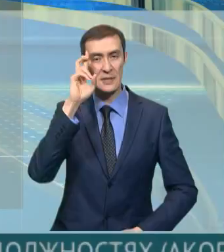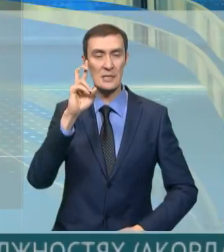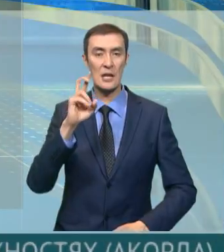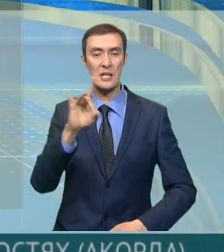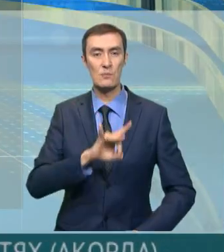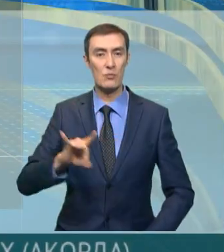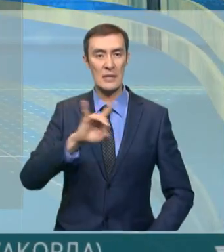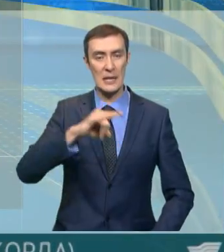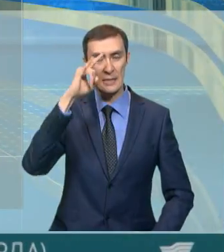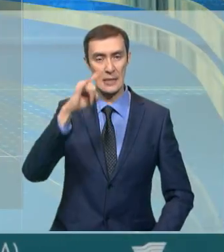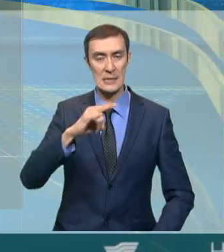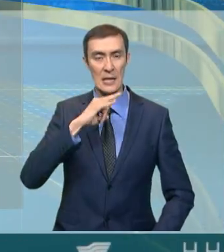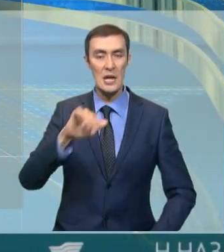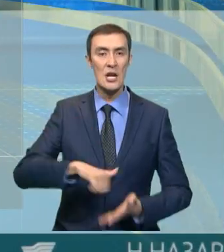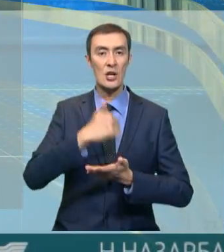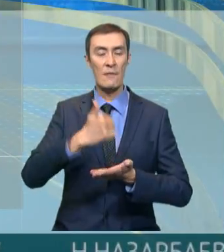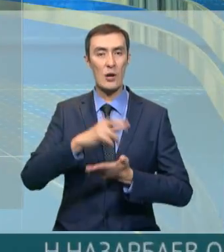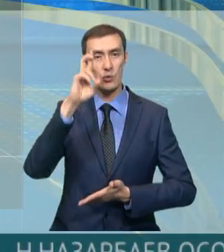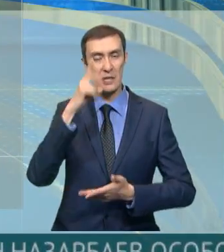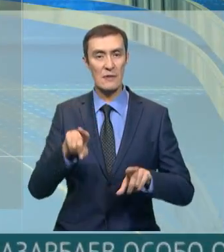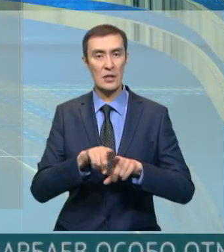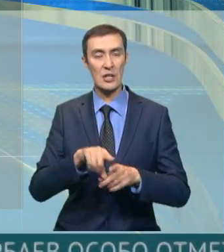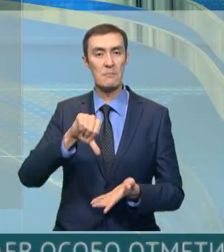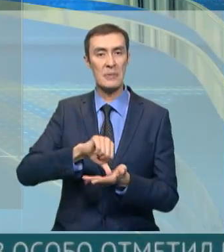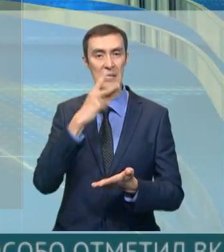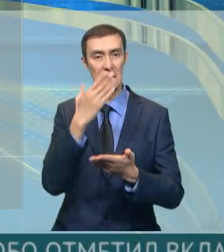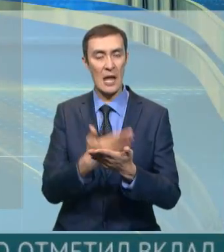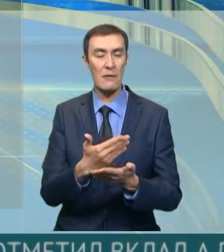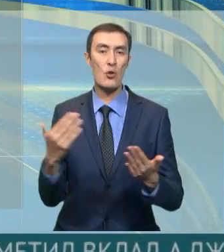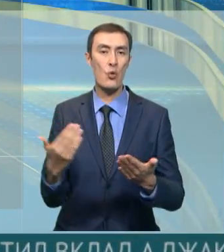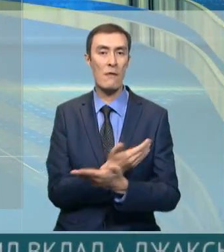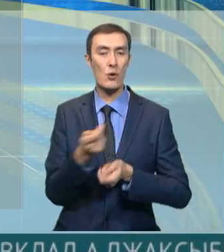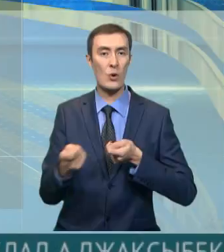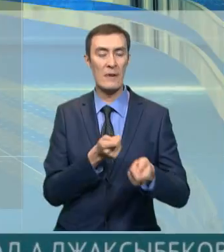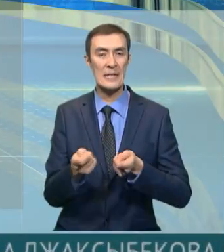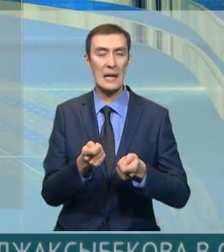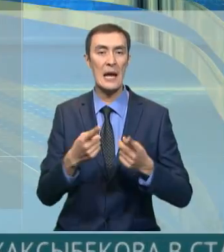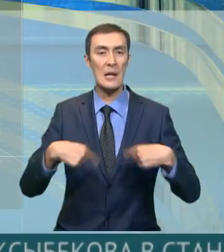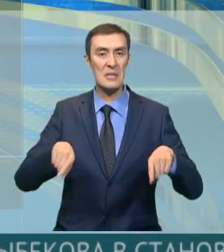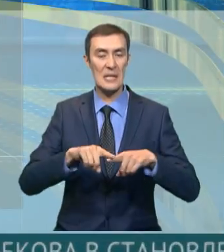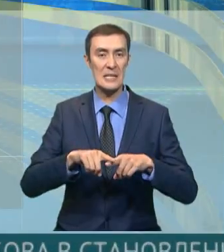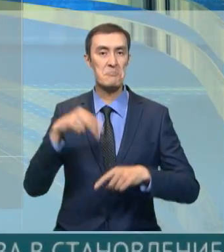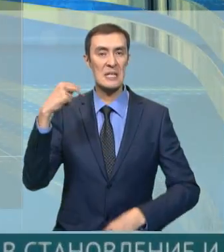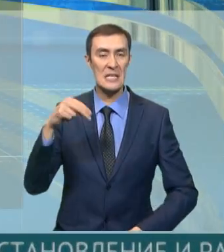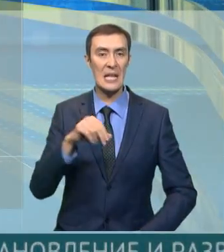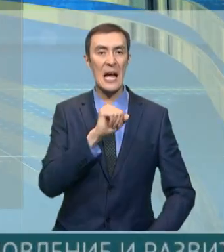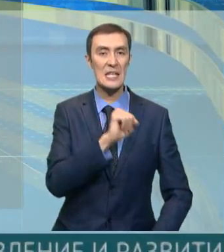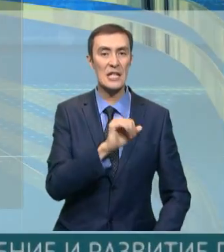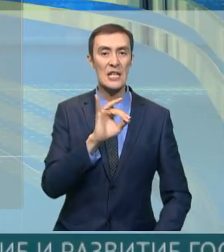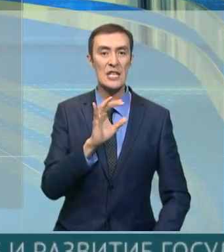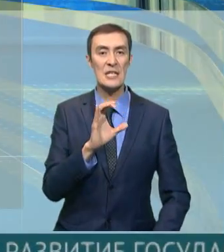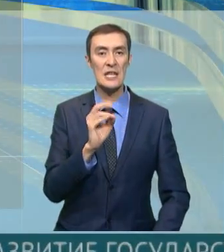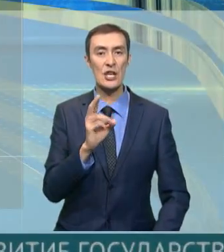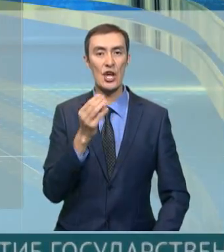государственности Республики Казахстан. Глава государства представил участникам совещания нового руководителя администрации президента Асета